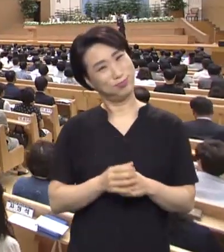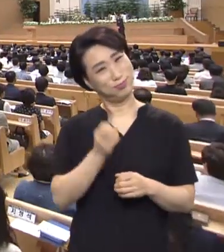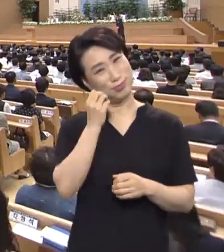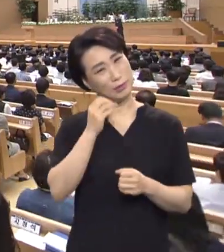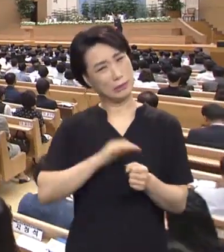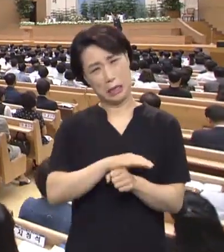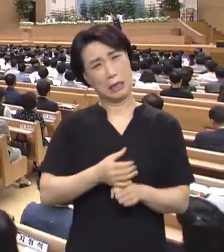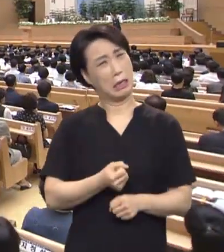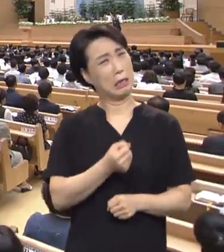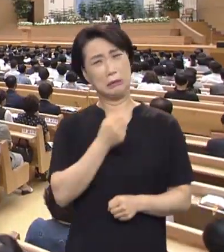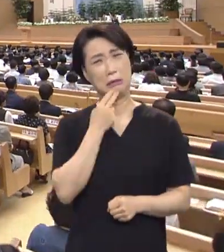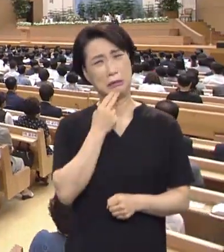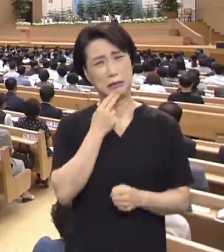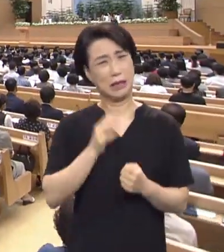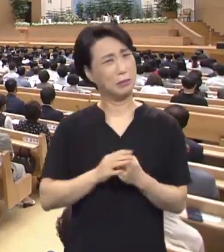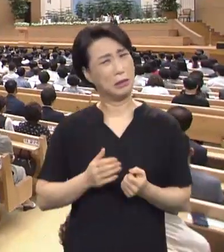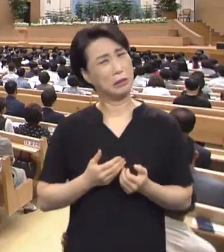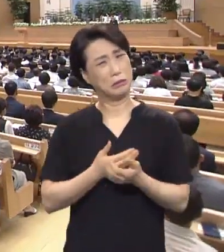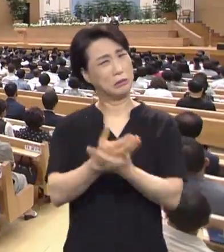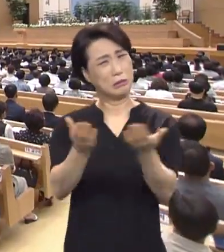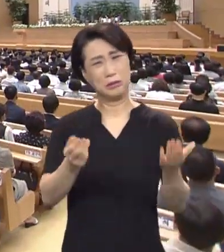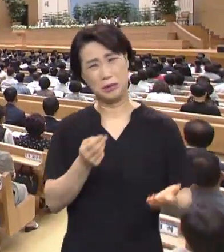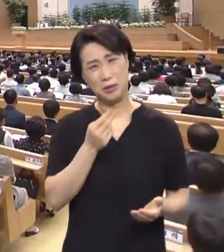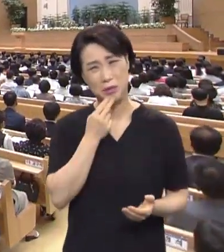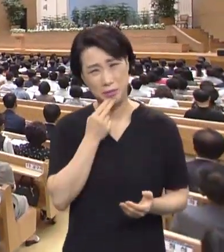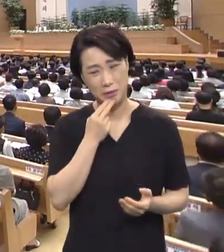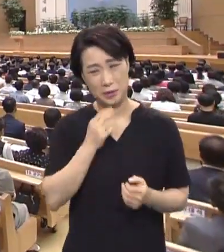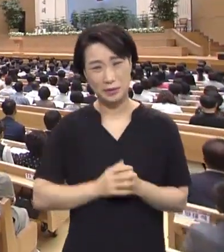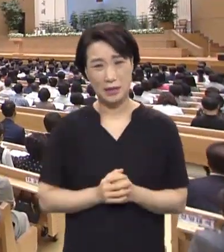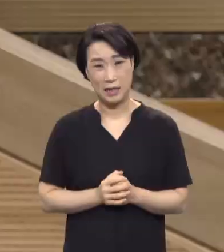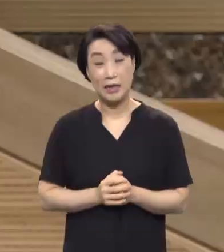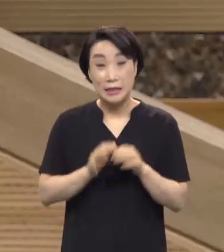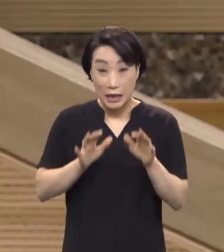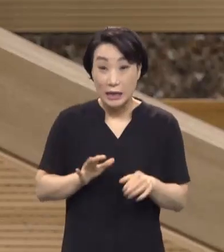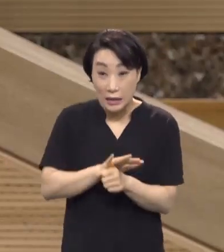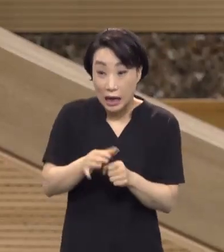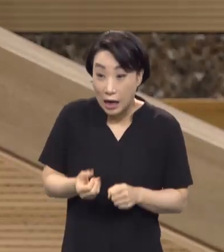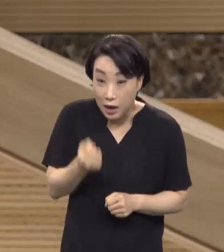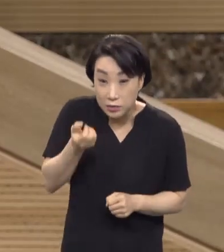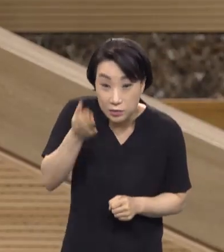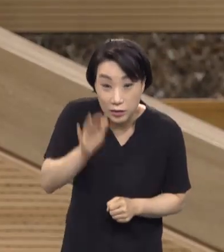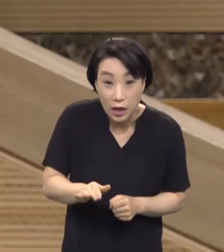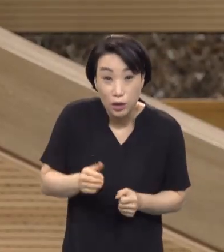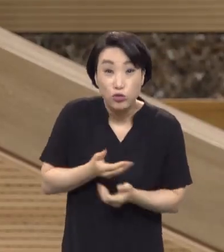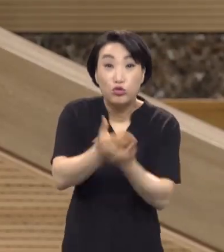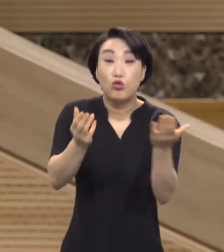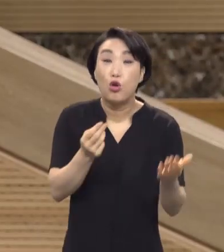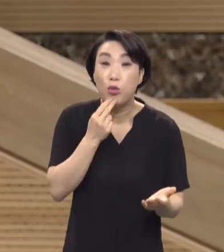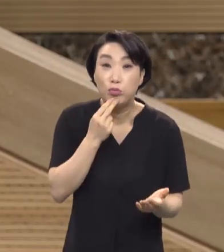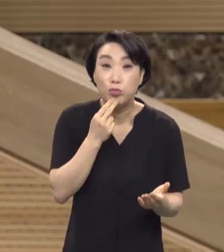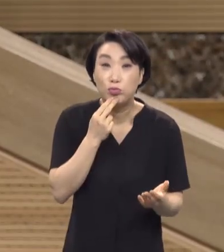사랑이에요. 없어서 못 주는 사람이지 있는데 안 주는